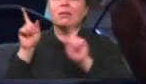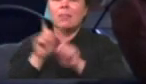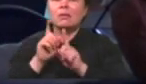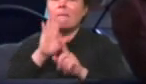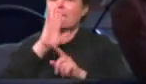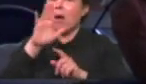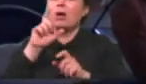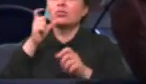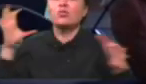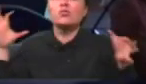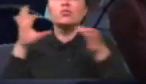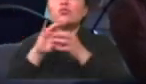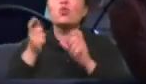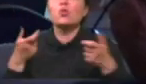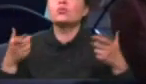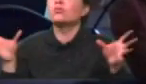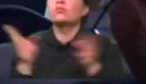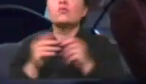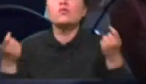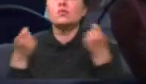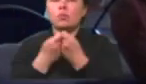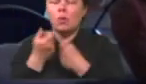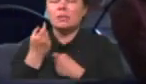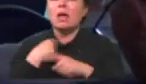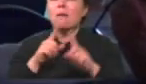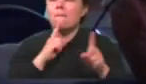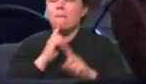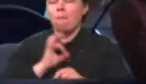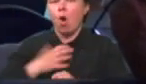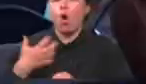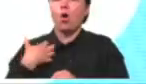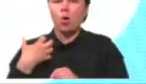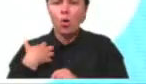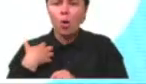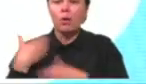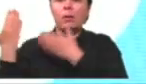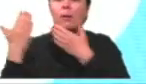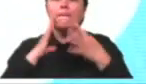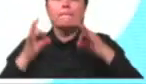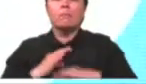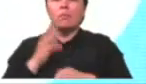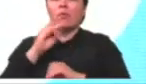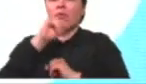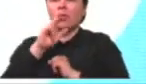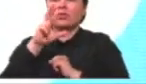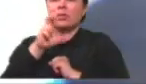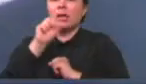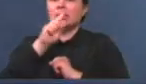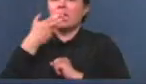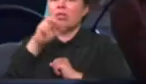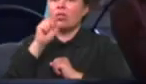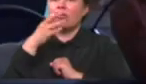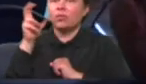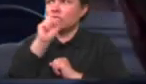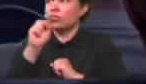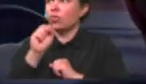sobą coś wspólnego. A co wspólnego? O tym za chwilę porozmawiam z moim gościem. Zapraszam pana Wojciecha Zdanowicza,